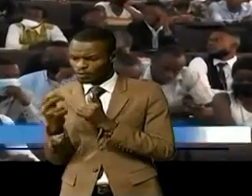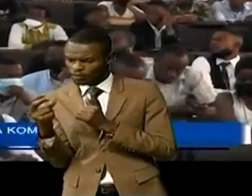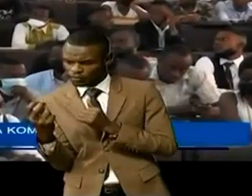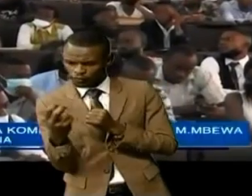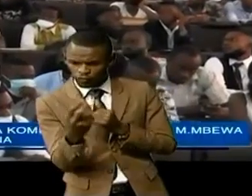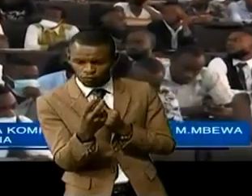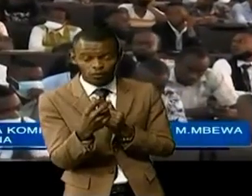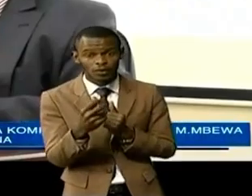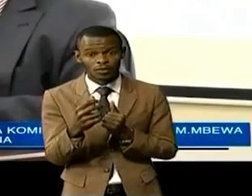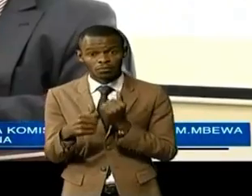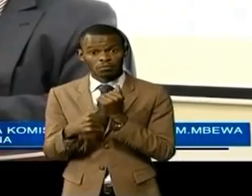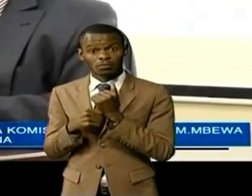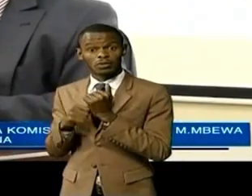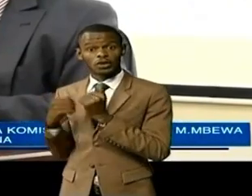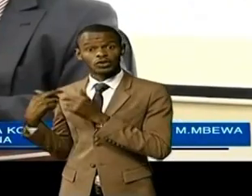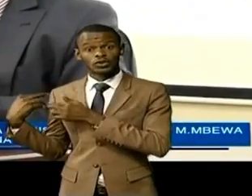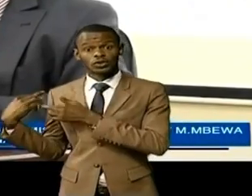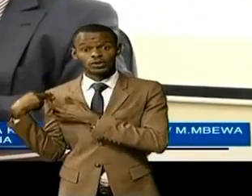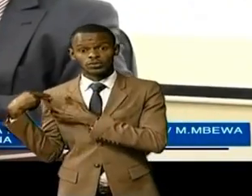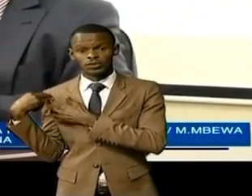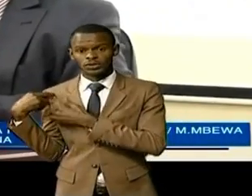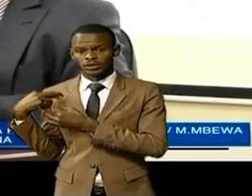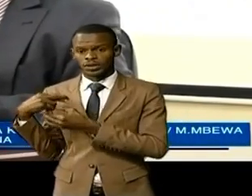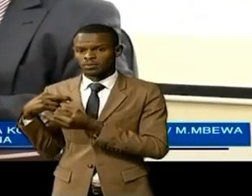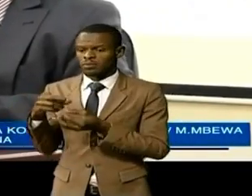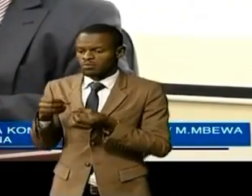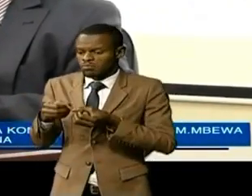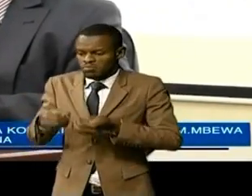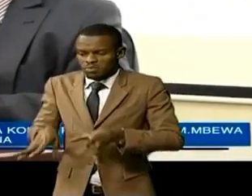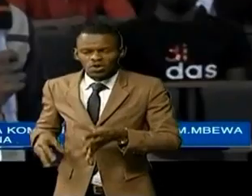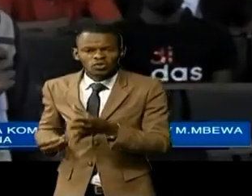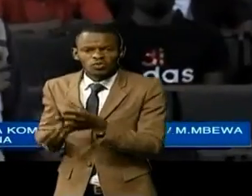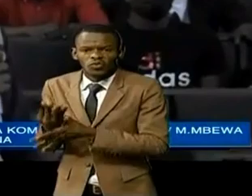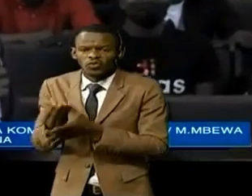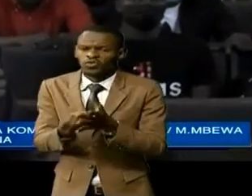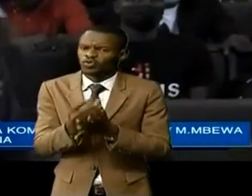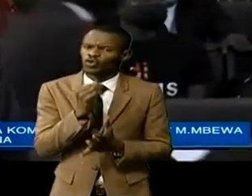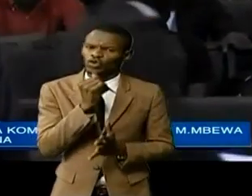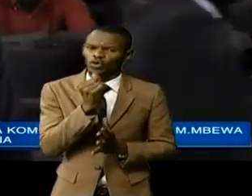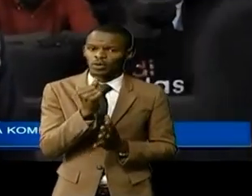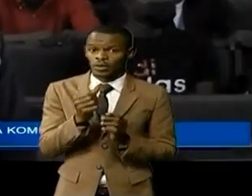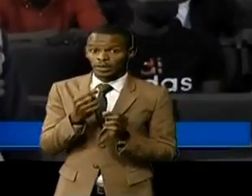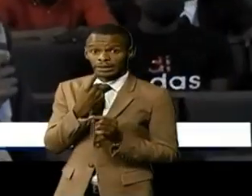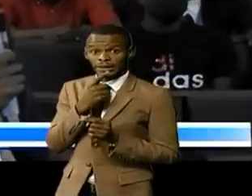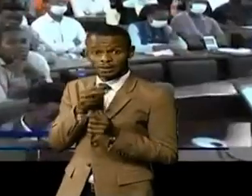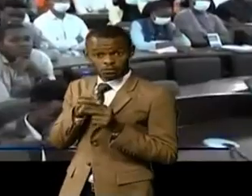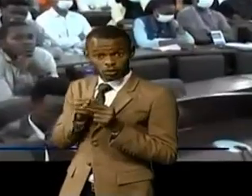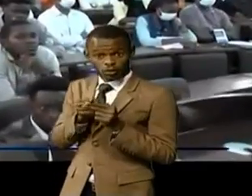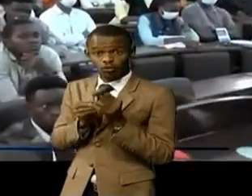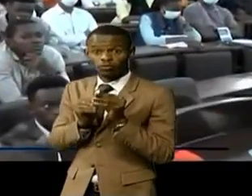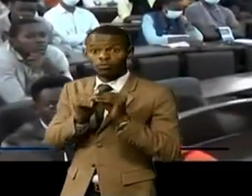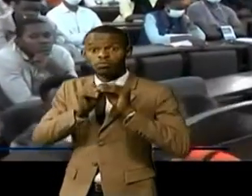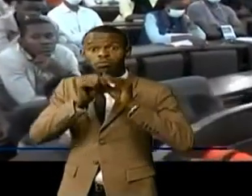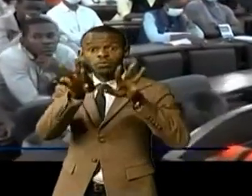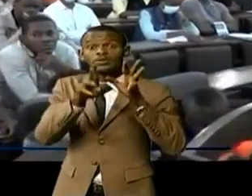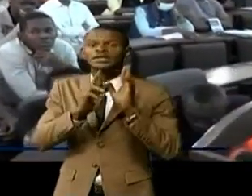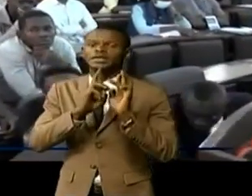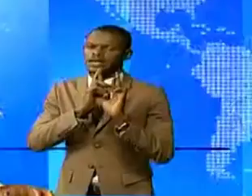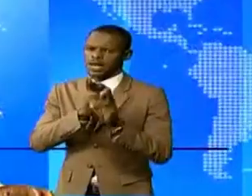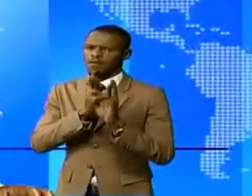au terme de ses travaux, lequel rapport mettra en ligne la politique adaptée aux réalités purement